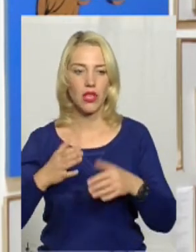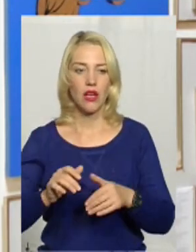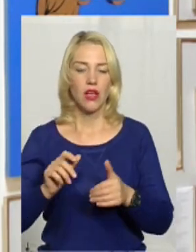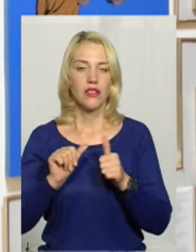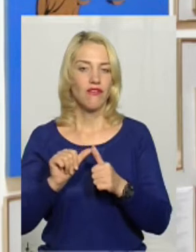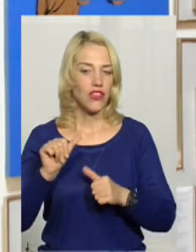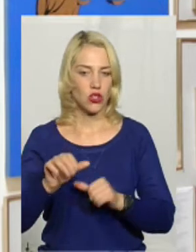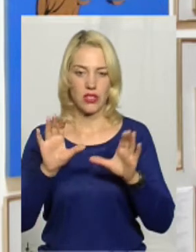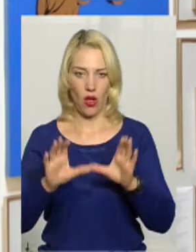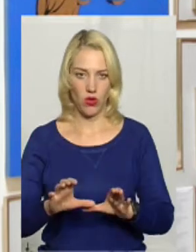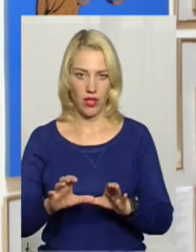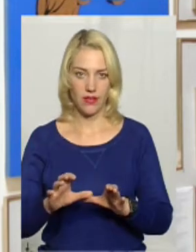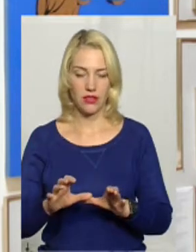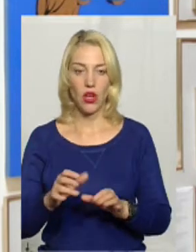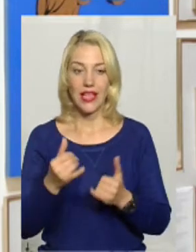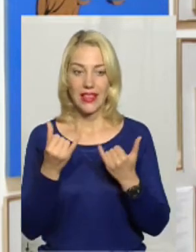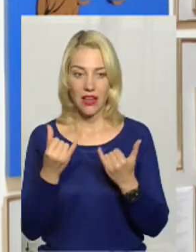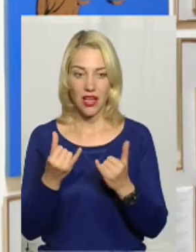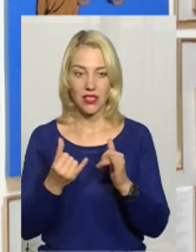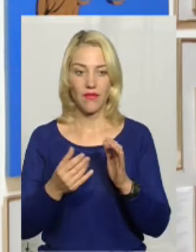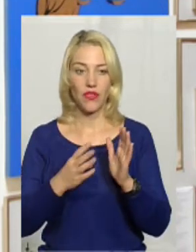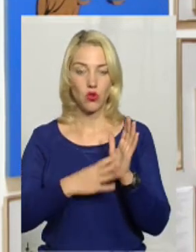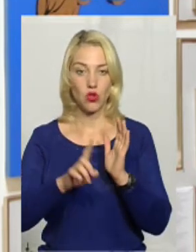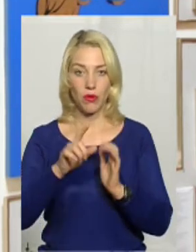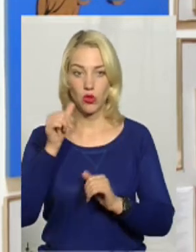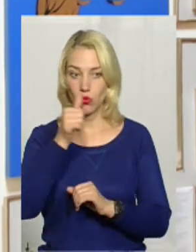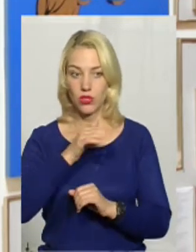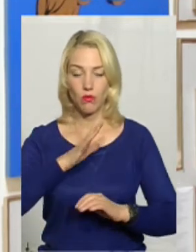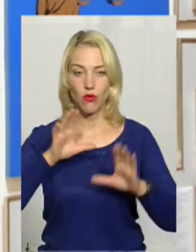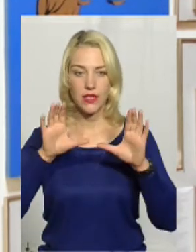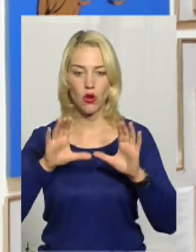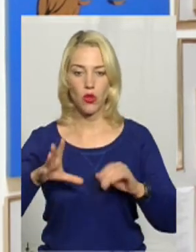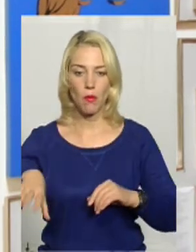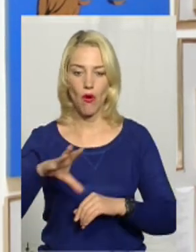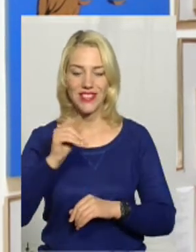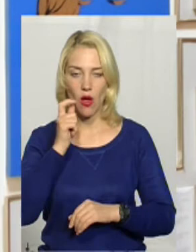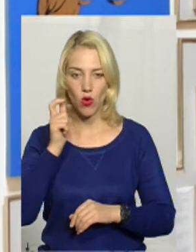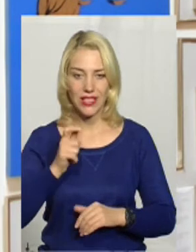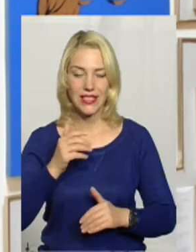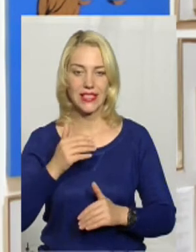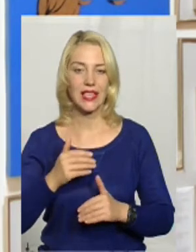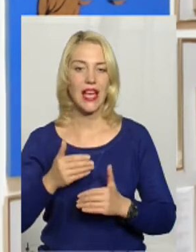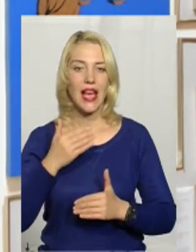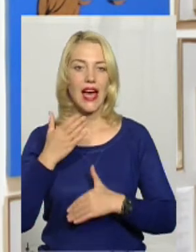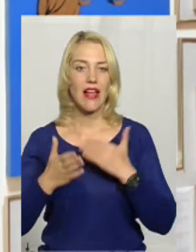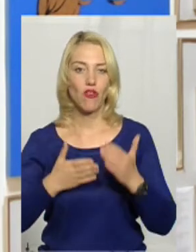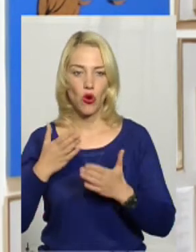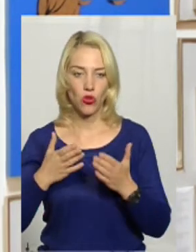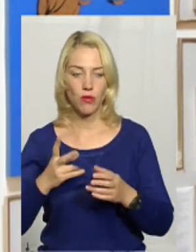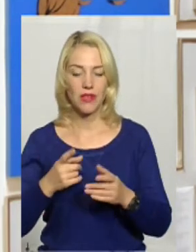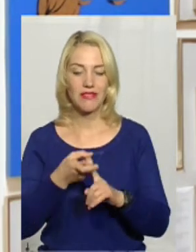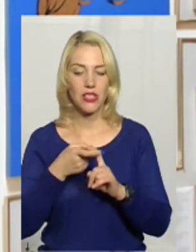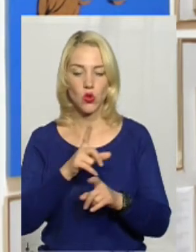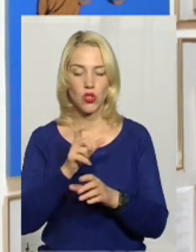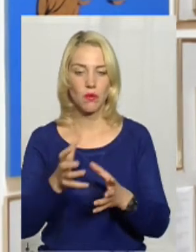законодавством. Наразі в 91-му році був закон про всеукраїнські та місцеві референдуми. У зв'язку з прийняттям закону